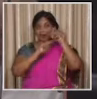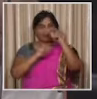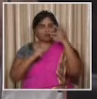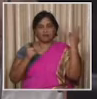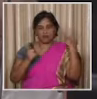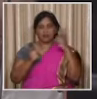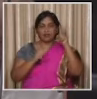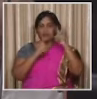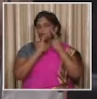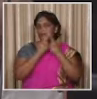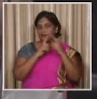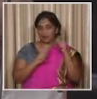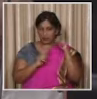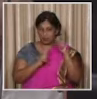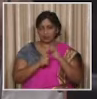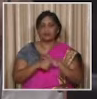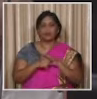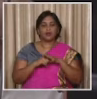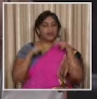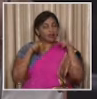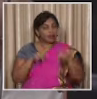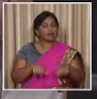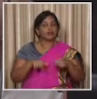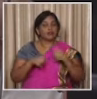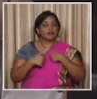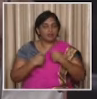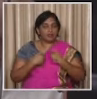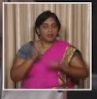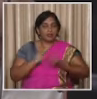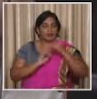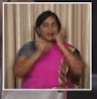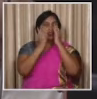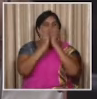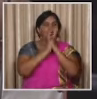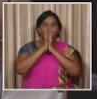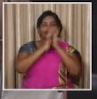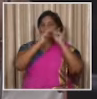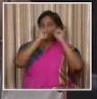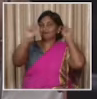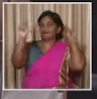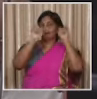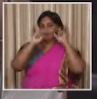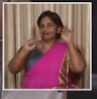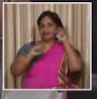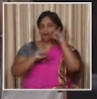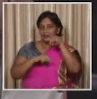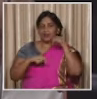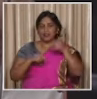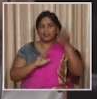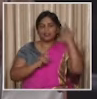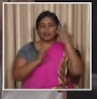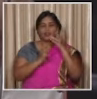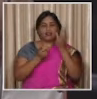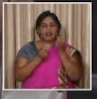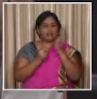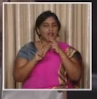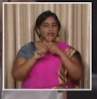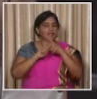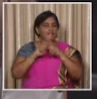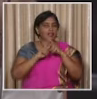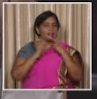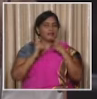එතනදී තත්වය වෙනස්. අද අපිත් යන්නේ අතුරේ. පහුගිය කාලේ අපිට සිද්ධ වුණේ ආර්ථික වැල්පාලමක් තරණය